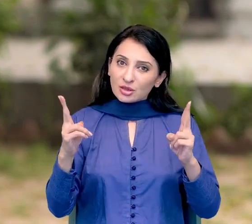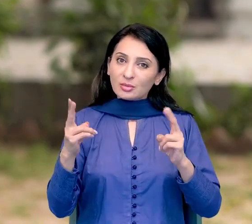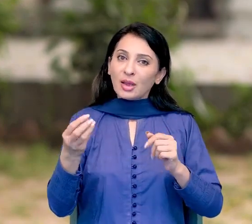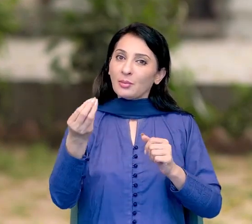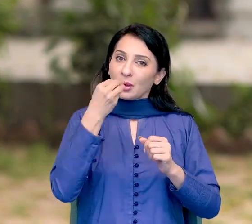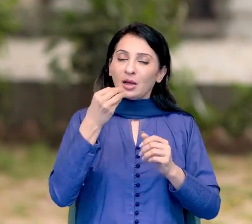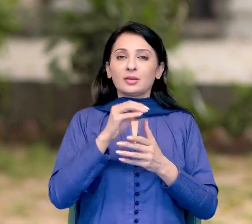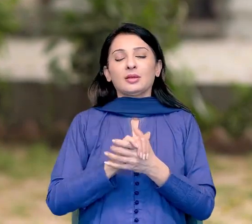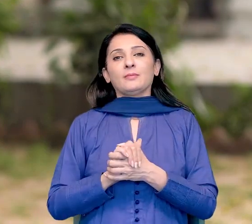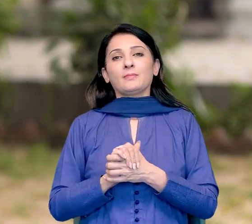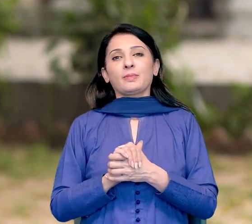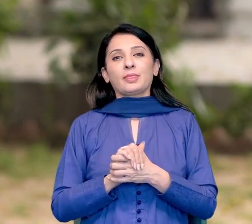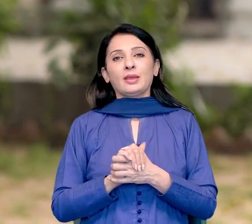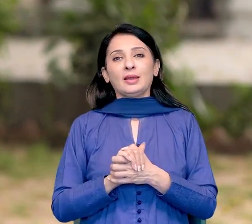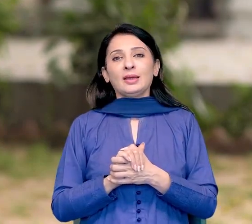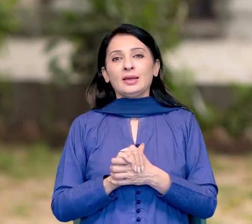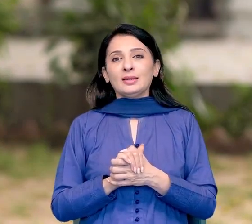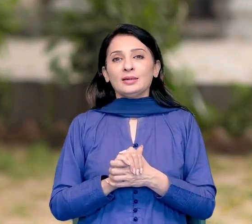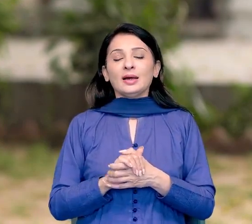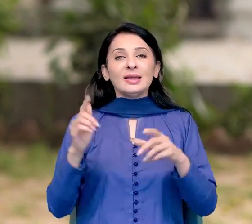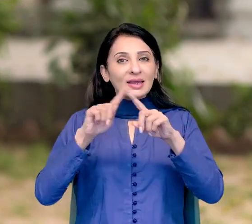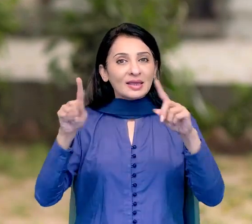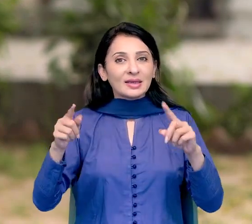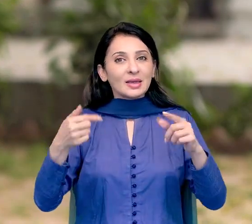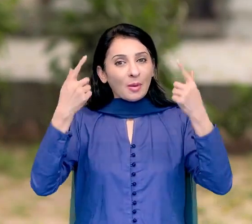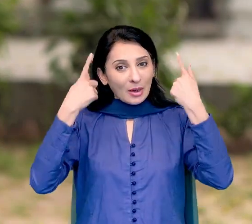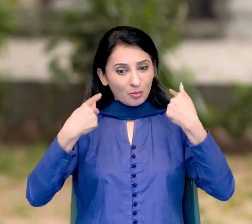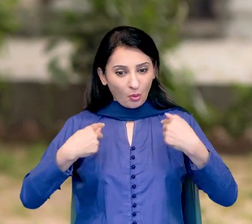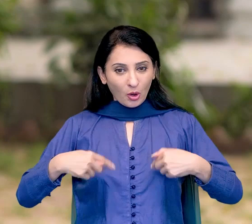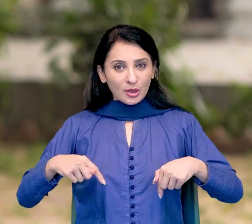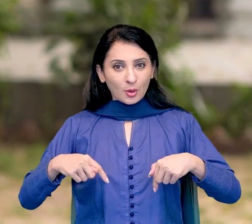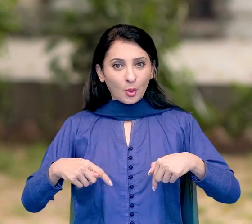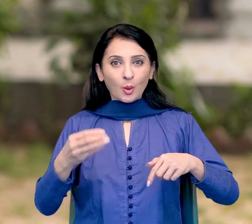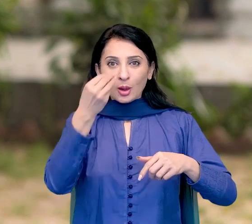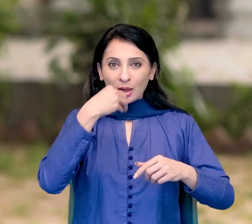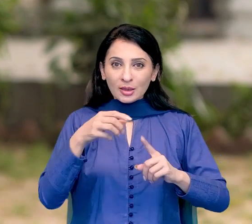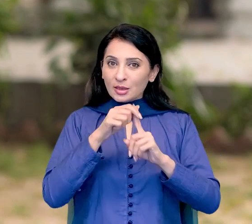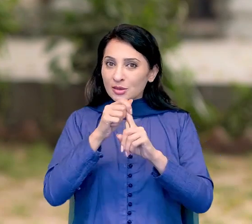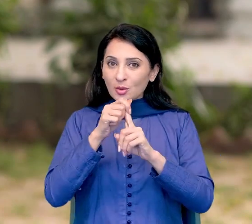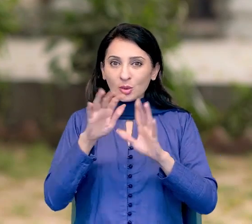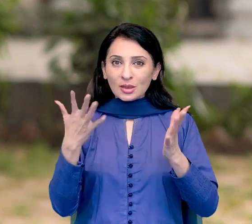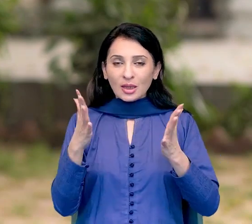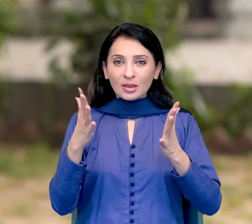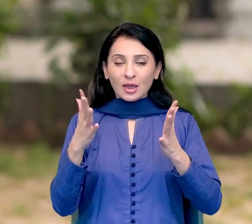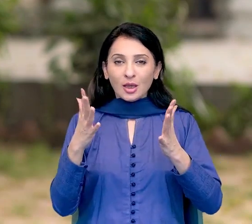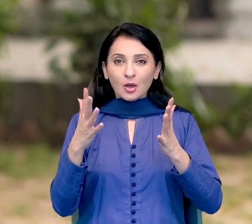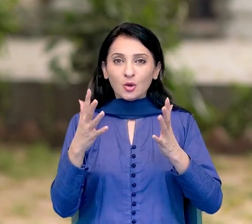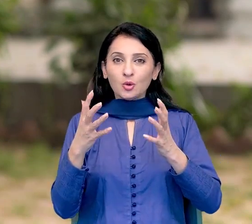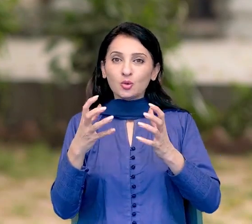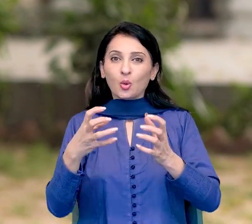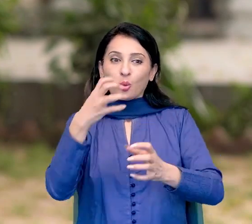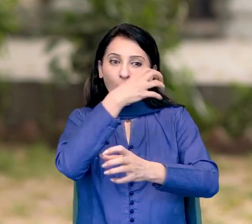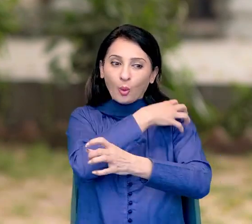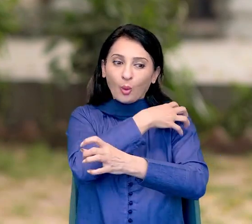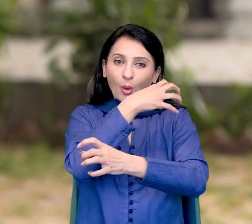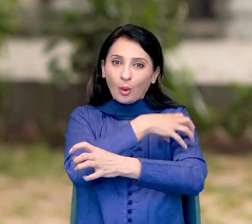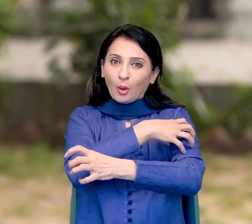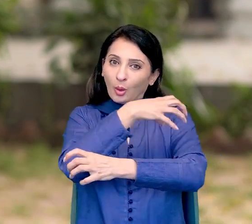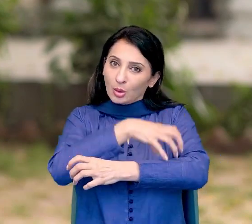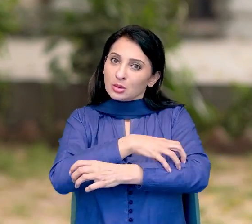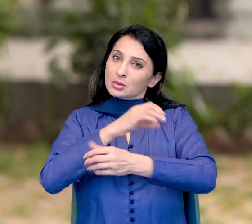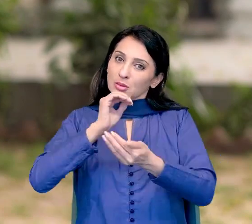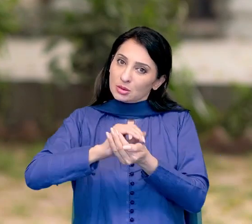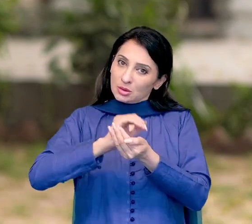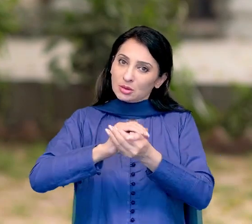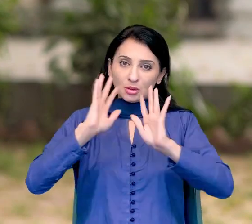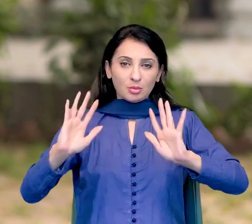باڈی کو اس ساری خوراک کی ضرورت نہیں ہے, وہ جا کے in the form of fat store ہوتی ہے. جب تک ہم یہ ریکگنائز